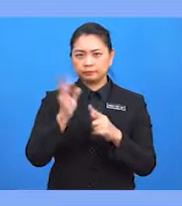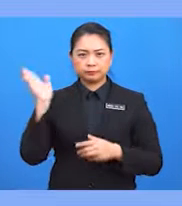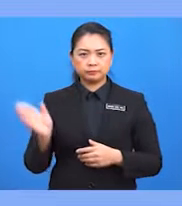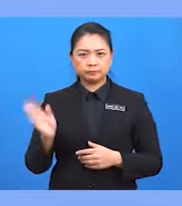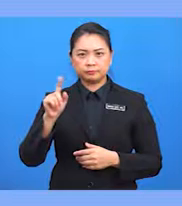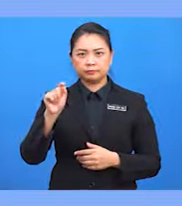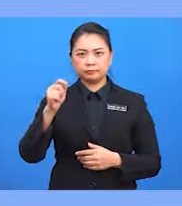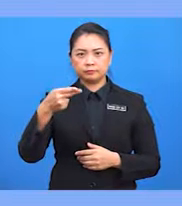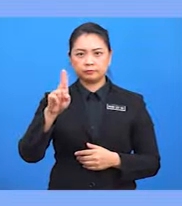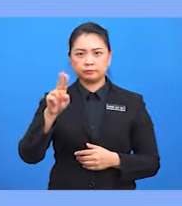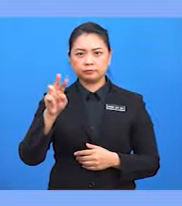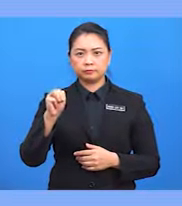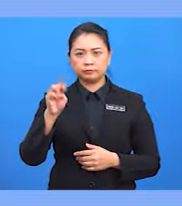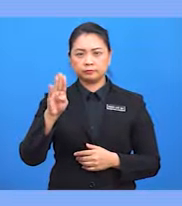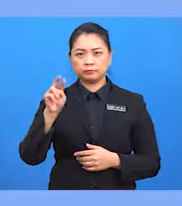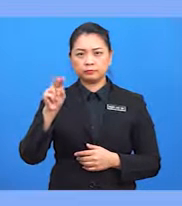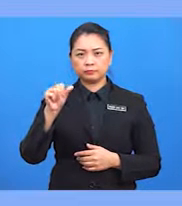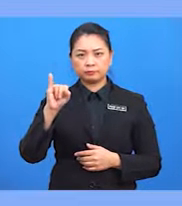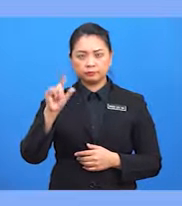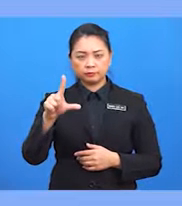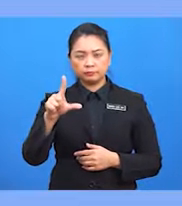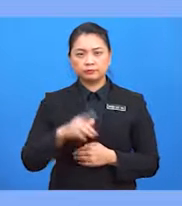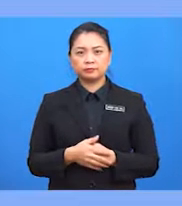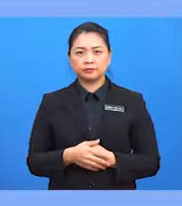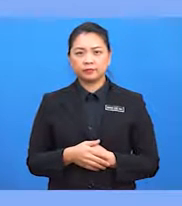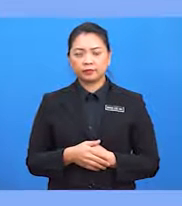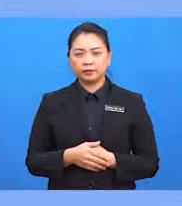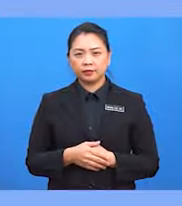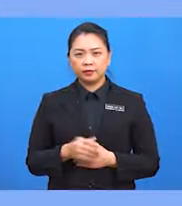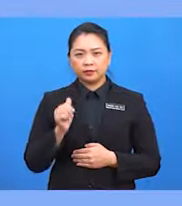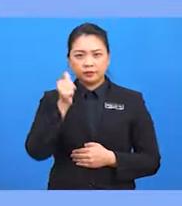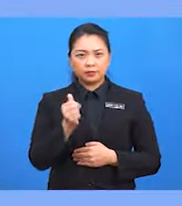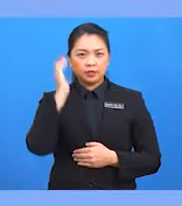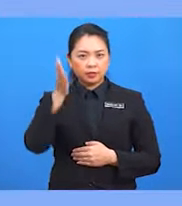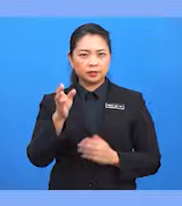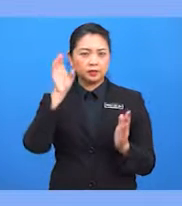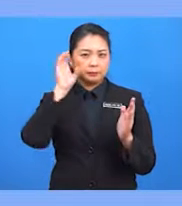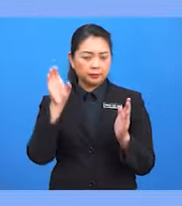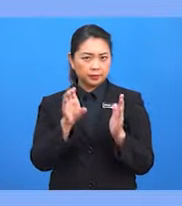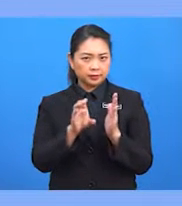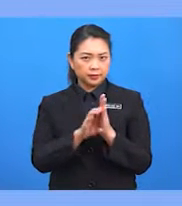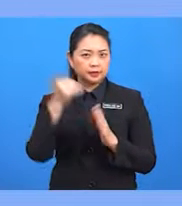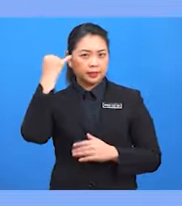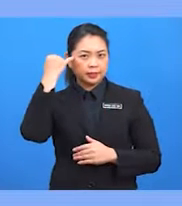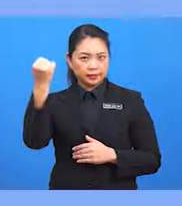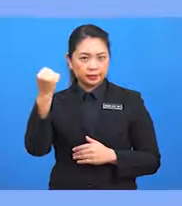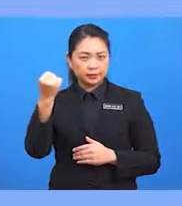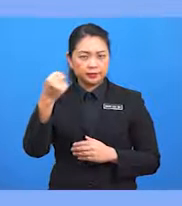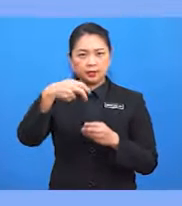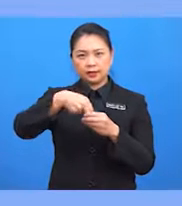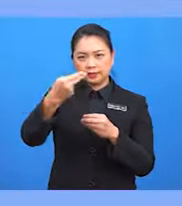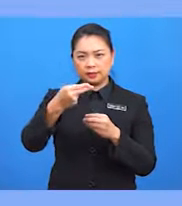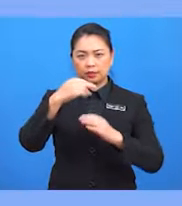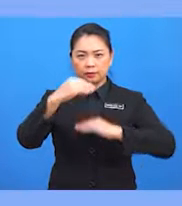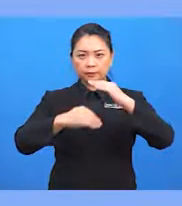thumbnail. Dalam fasa ini, anda akan menggambarkan konsep idea, menghasilkan pembangunan